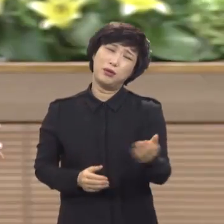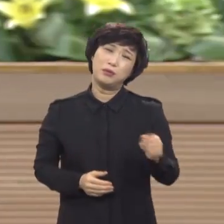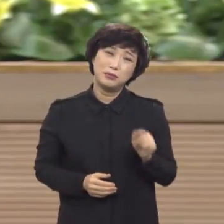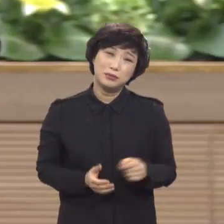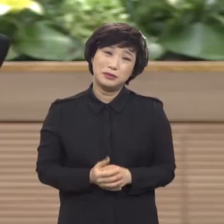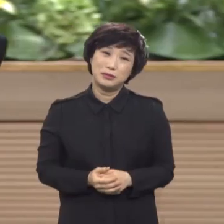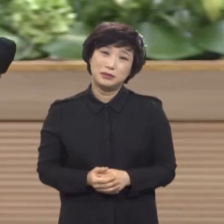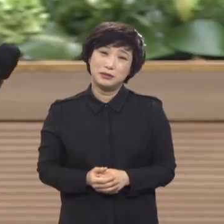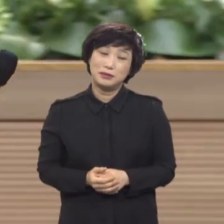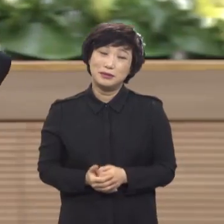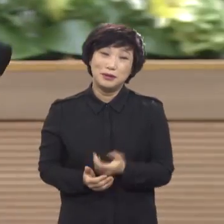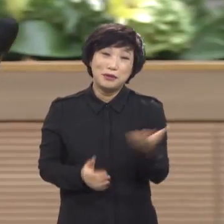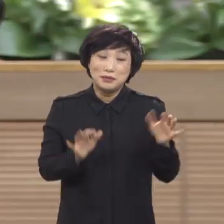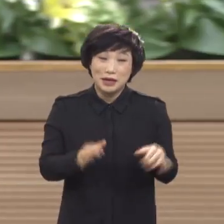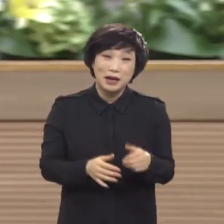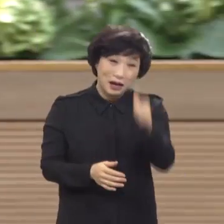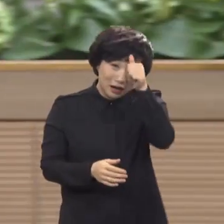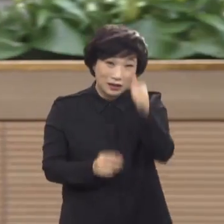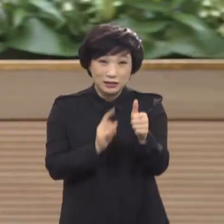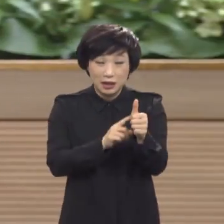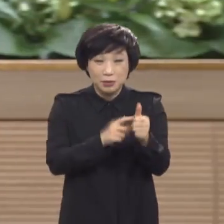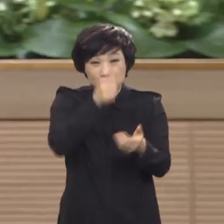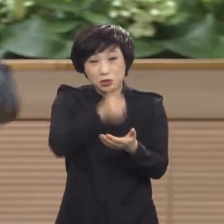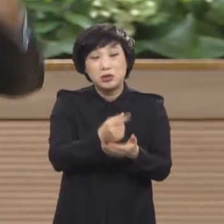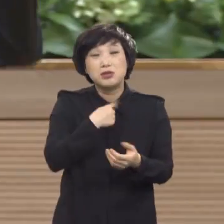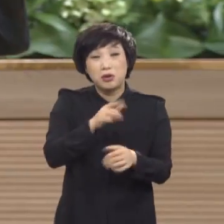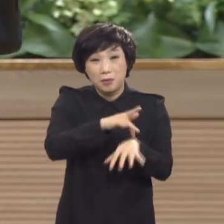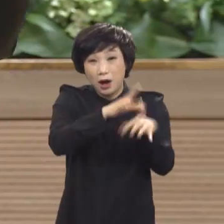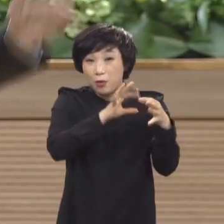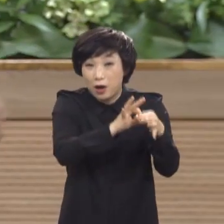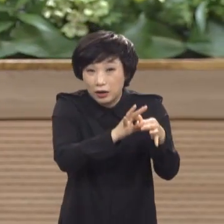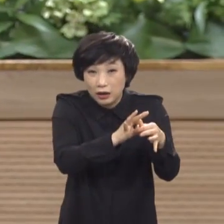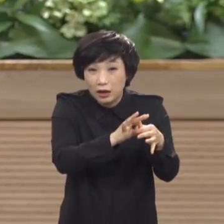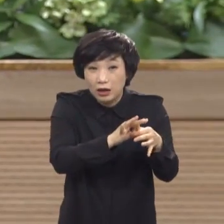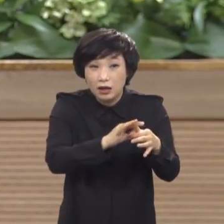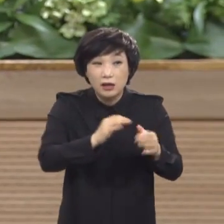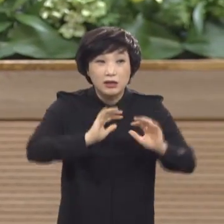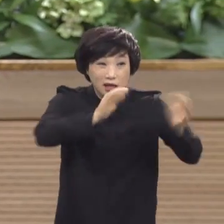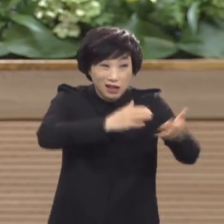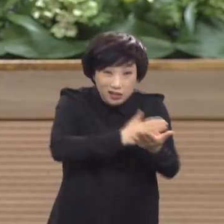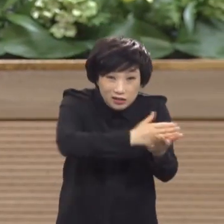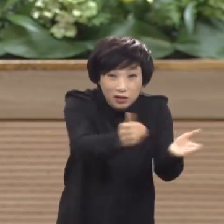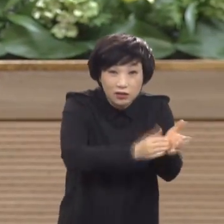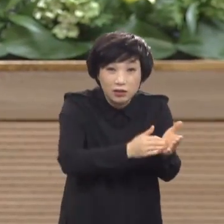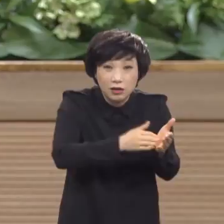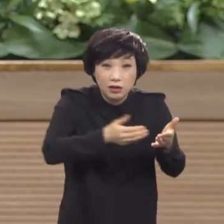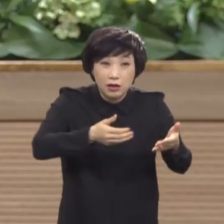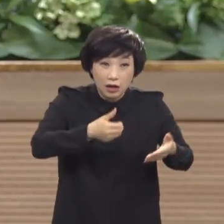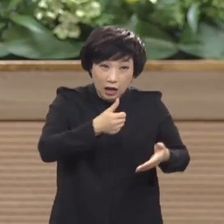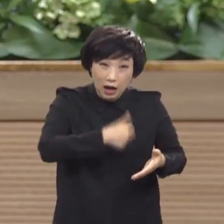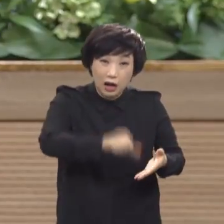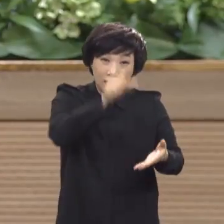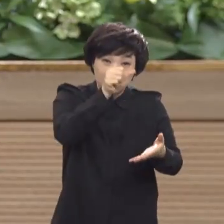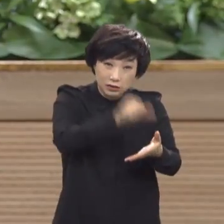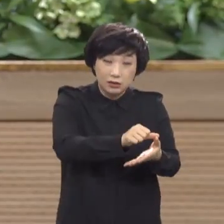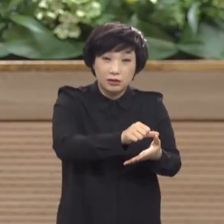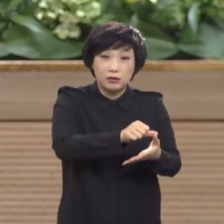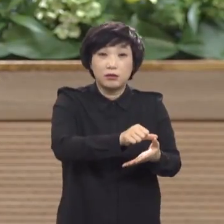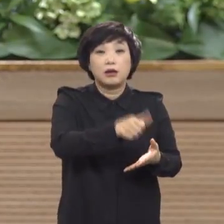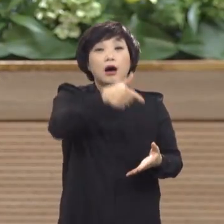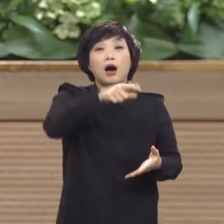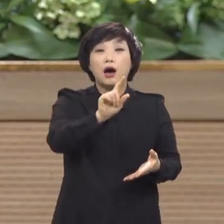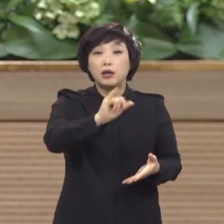아담이 범죄하고 마귀에게 속하여 세상에 쫓겨나서 등남했는데 가인을